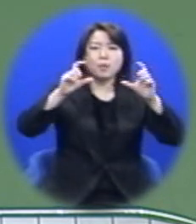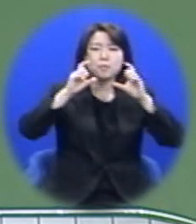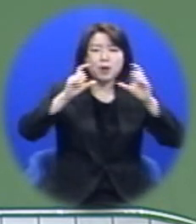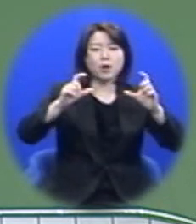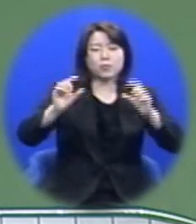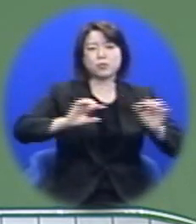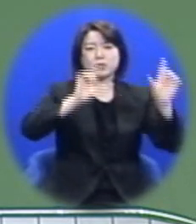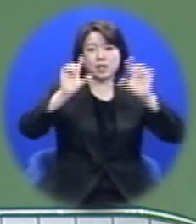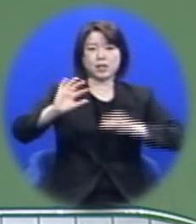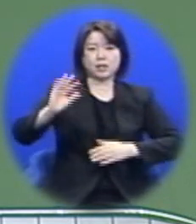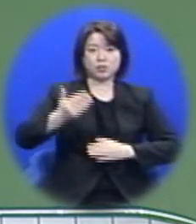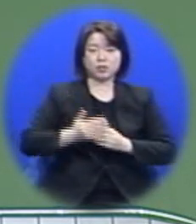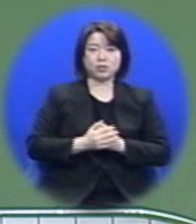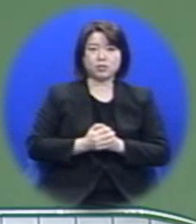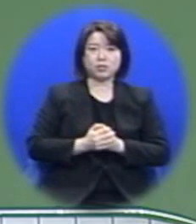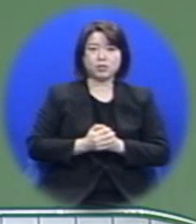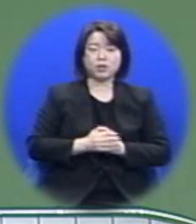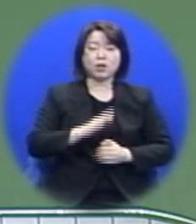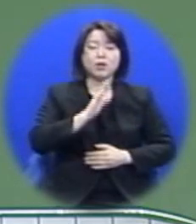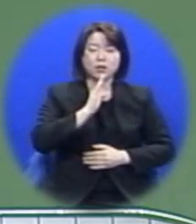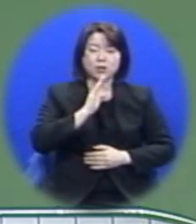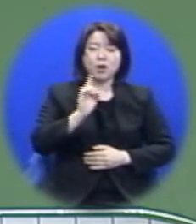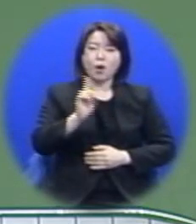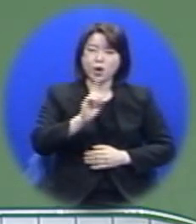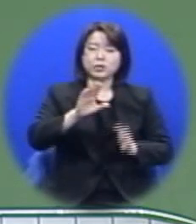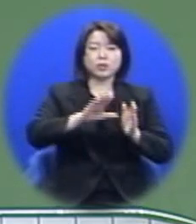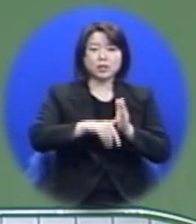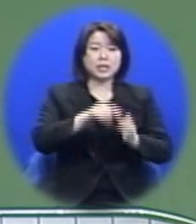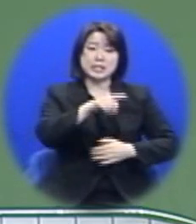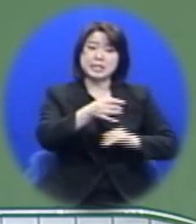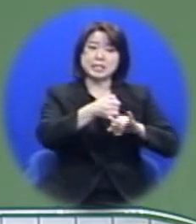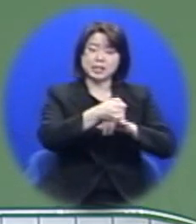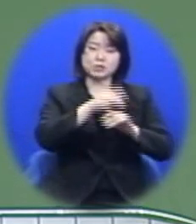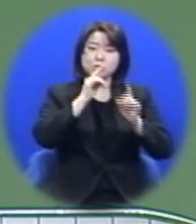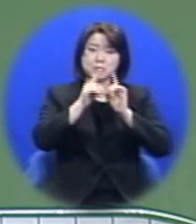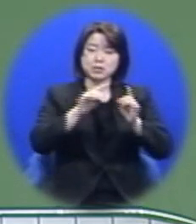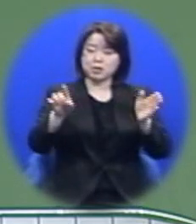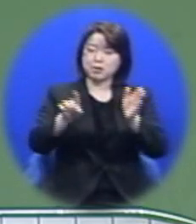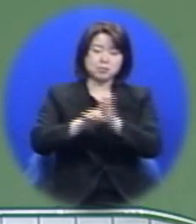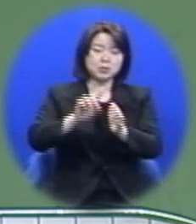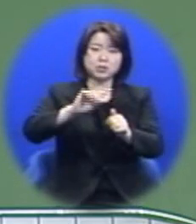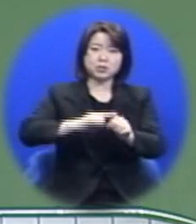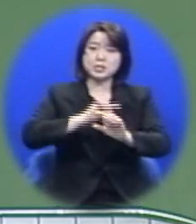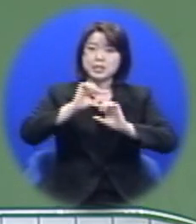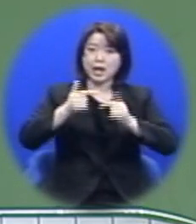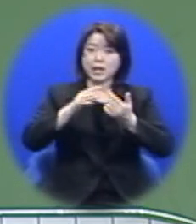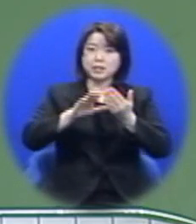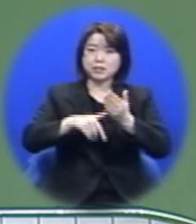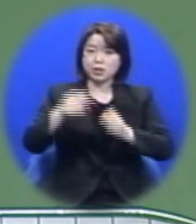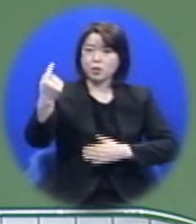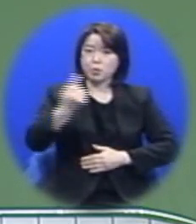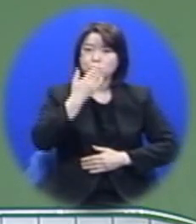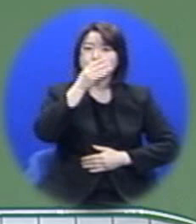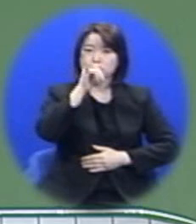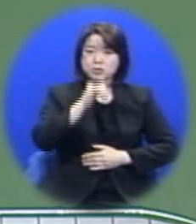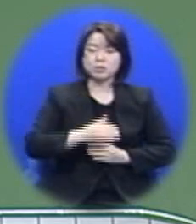됩니다. 물론 어떤 때는 이 약속의 말씀이 믿어지지 않을 때가 올 수